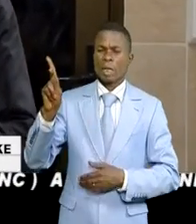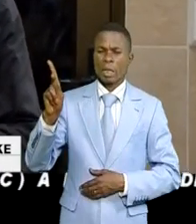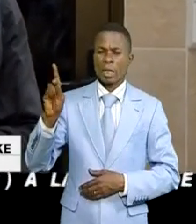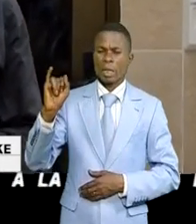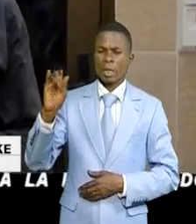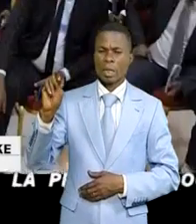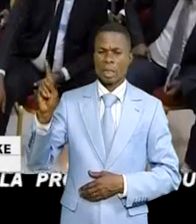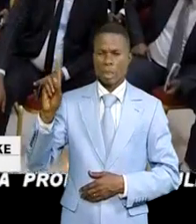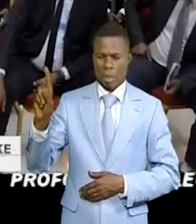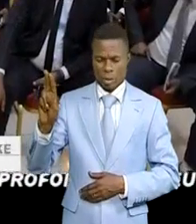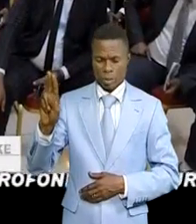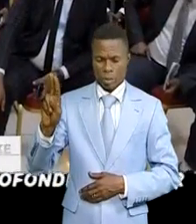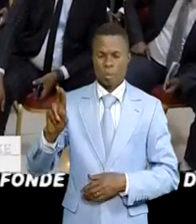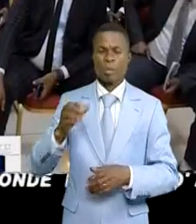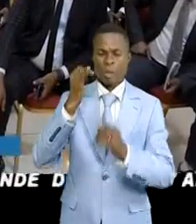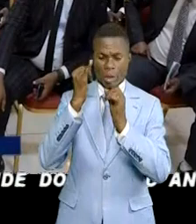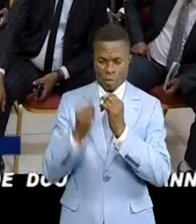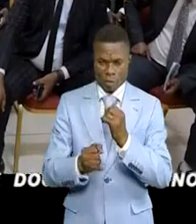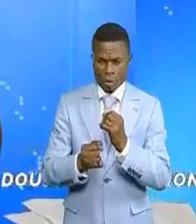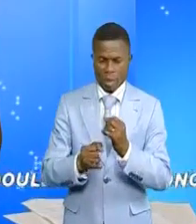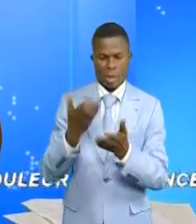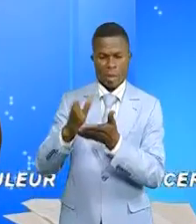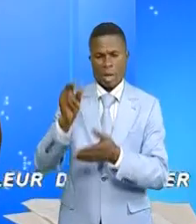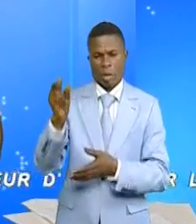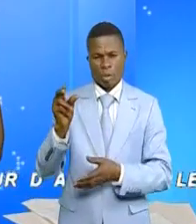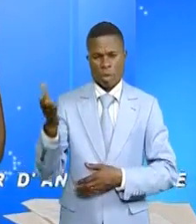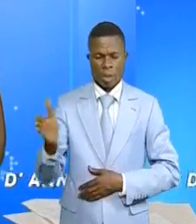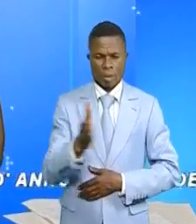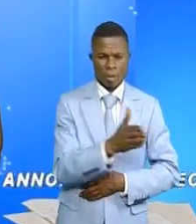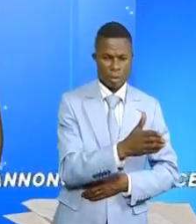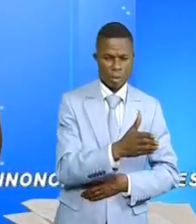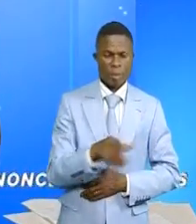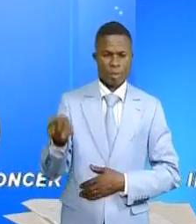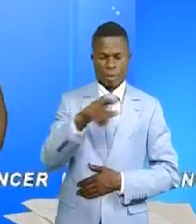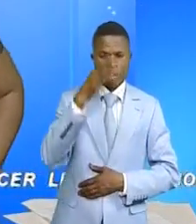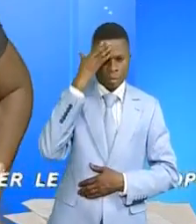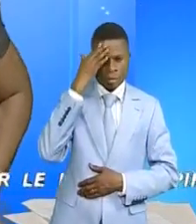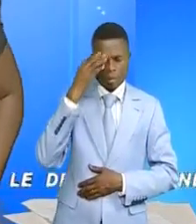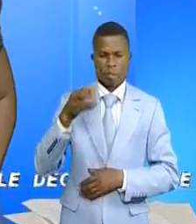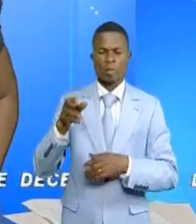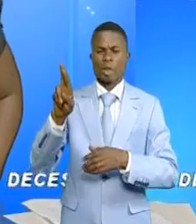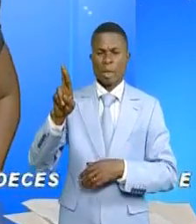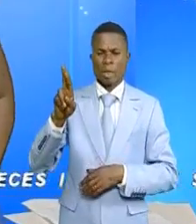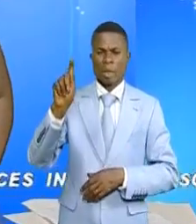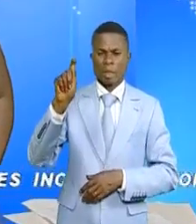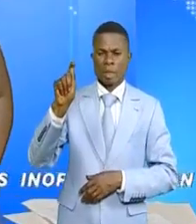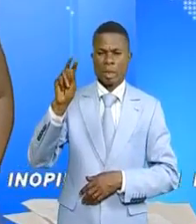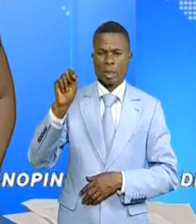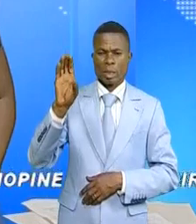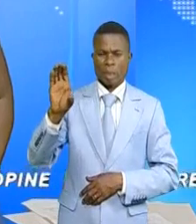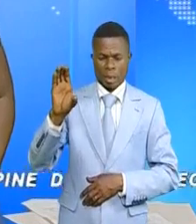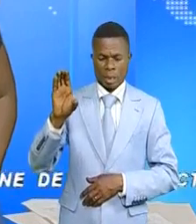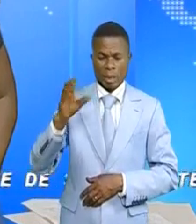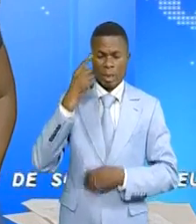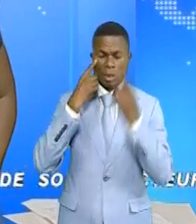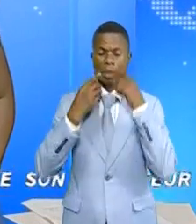Et la soirée a été clôturée par un cocktail. Vous le savez, la Radio-Télévision nationale congolaise est